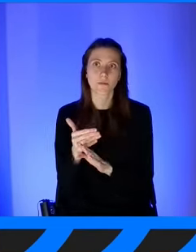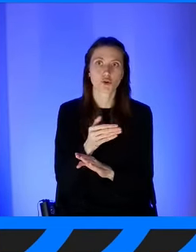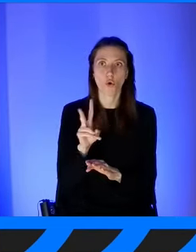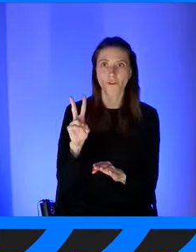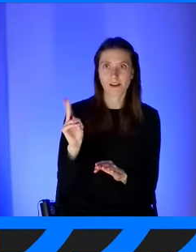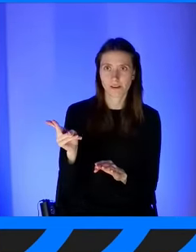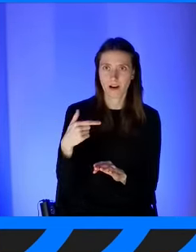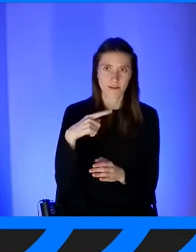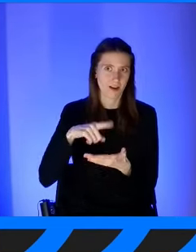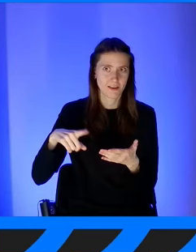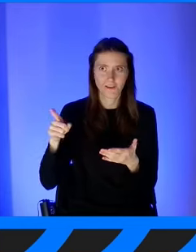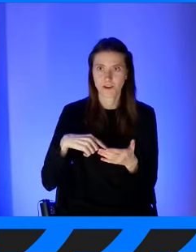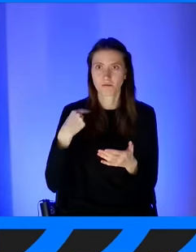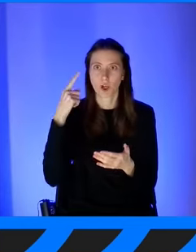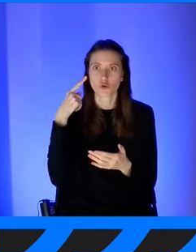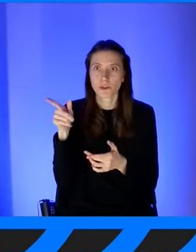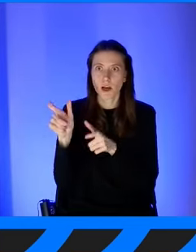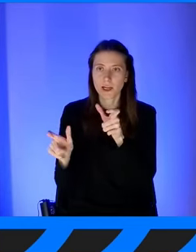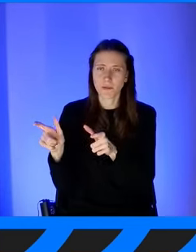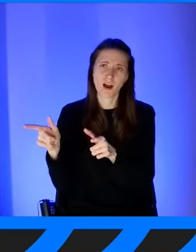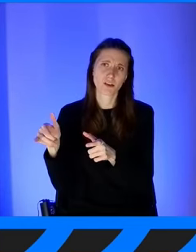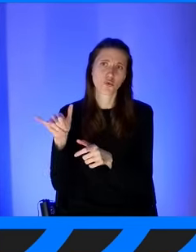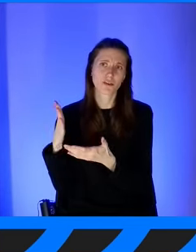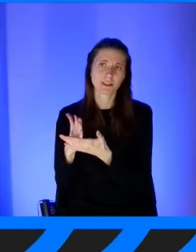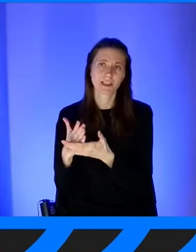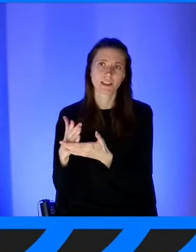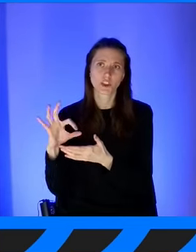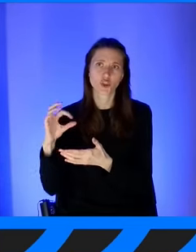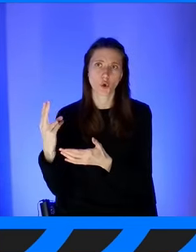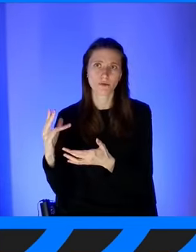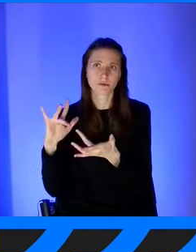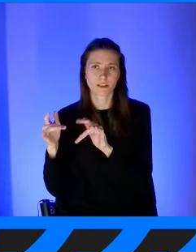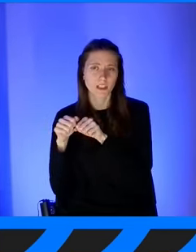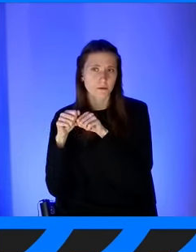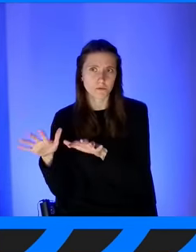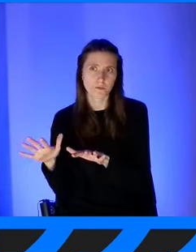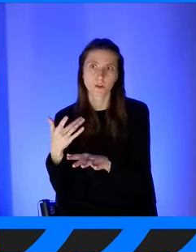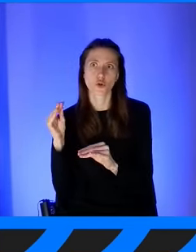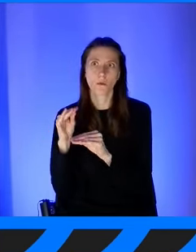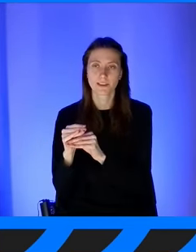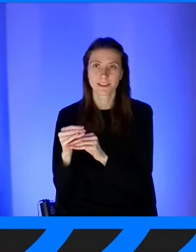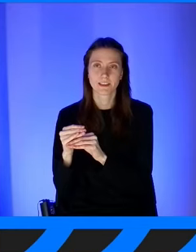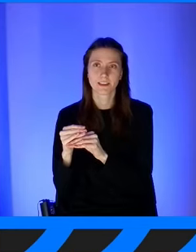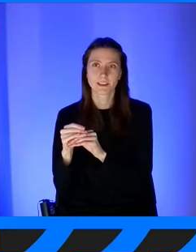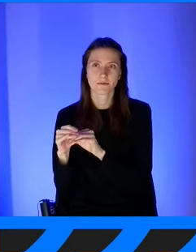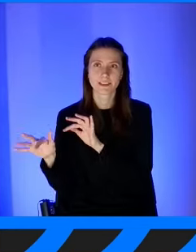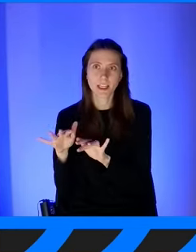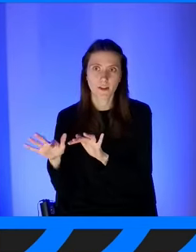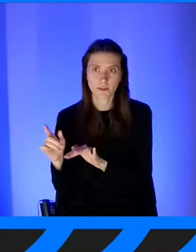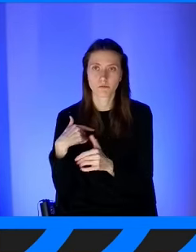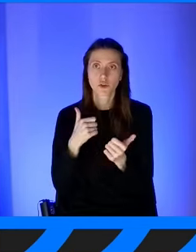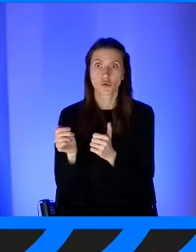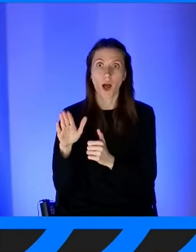думал Ну ребята там предоставляют какие-то социальные сеть Ну и дополнительные сервисы и здорово но когда смотришь внутри на то как это работает